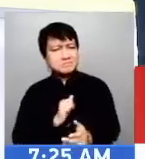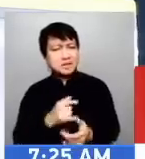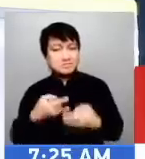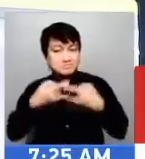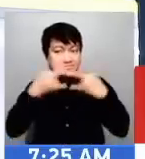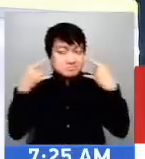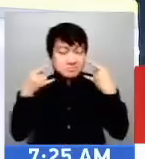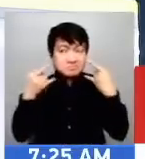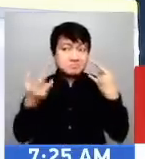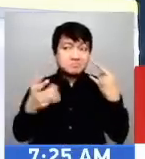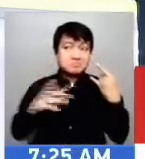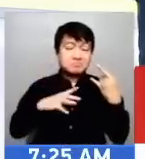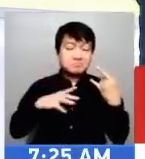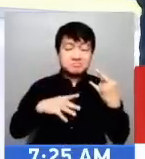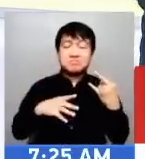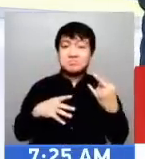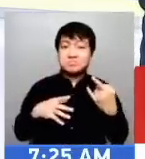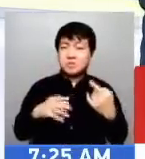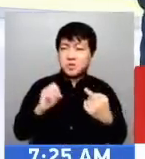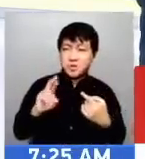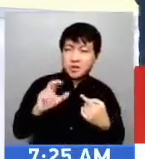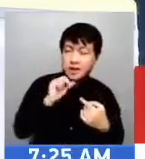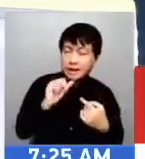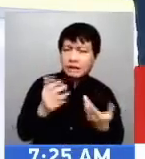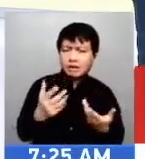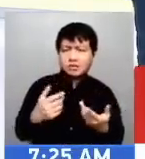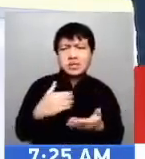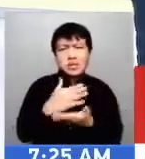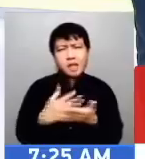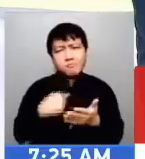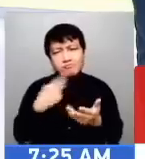mong luwagan, marami pa rin yung nakita naka-face mask. Oo,